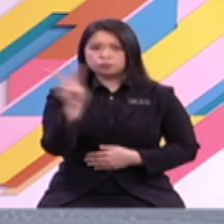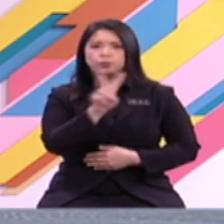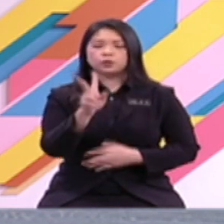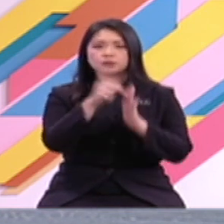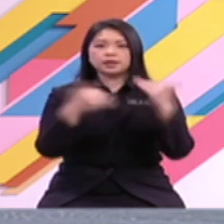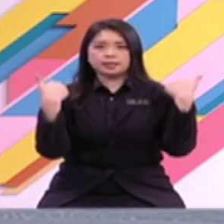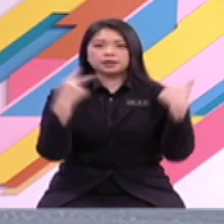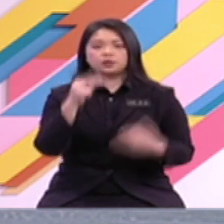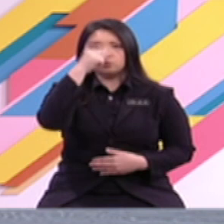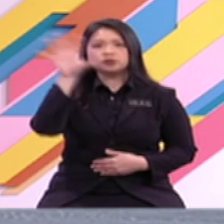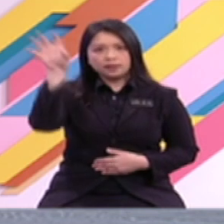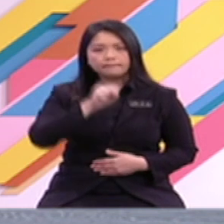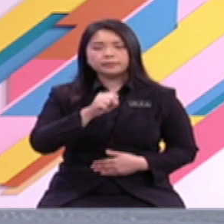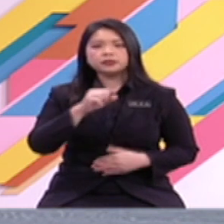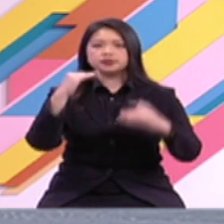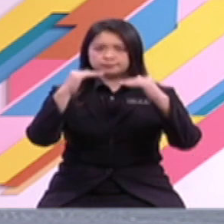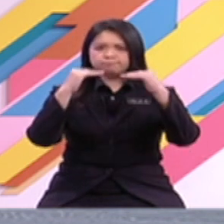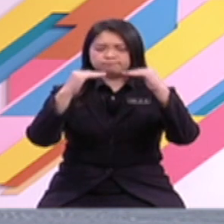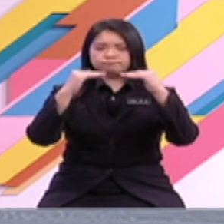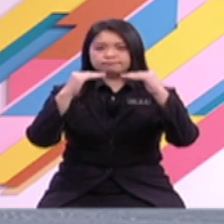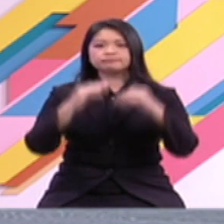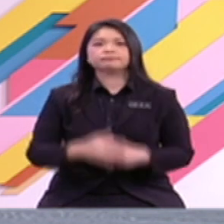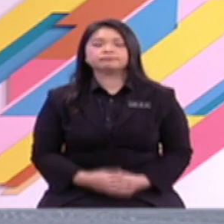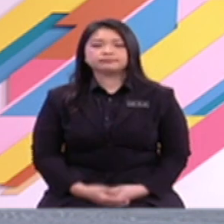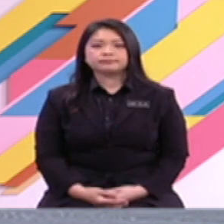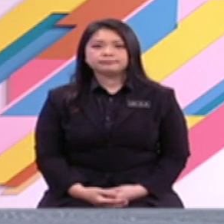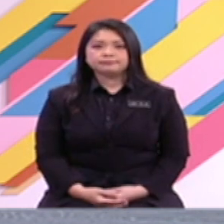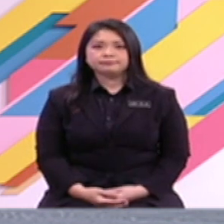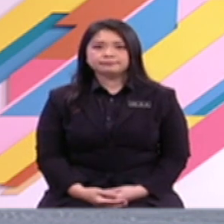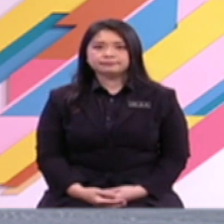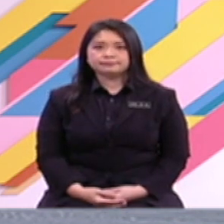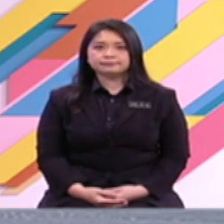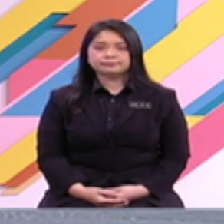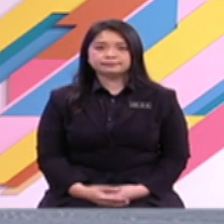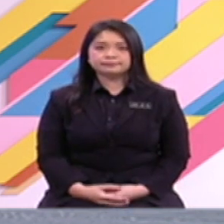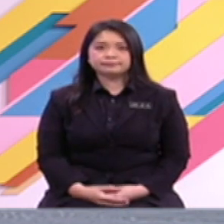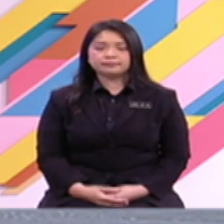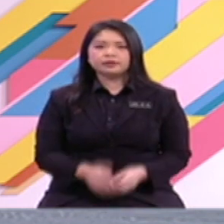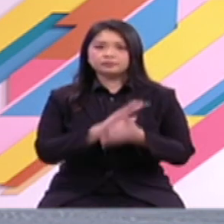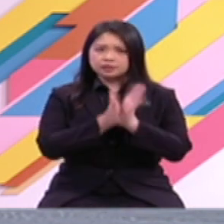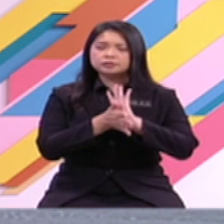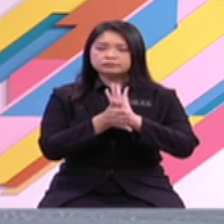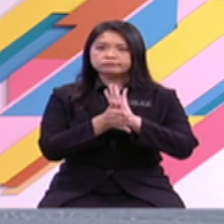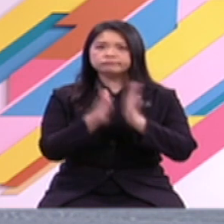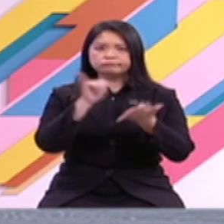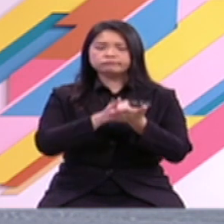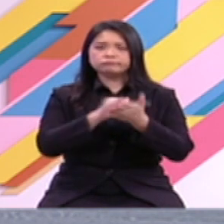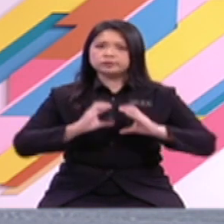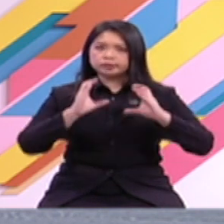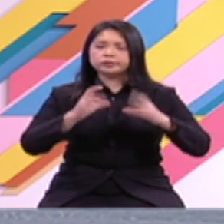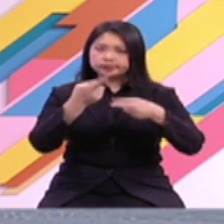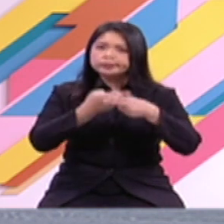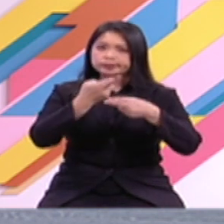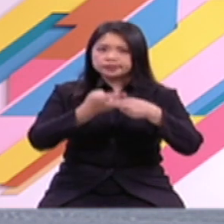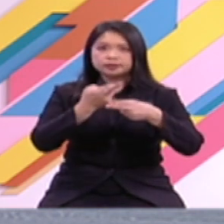ini untuk mencapai keadaan keseimbangan Oh haisun situ jadi itu secara ringkasnya